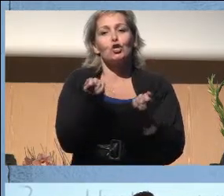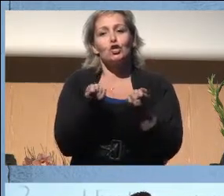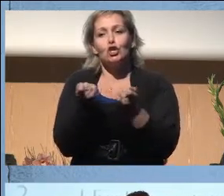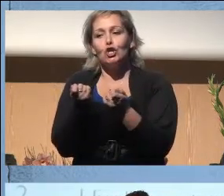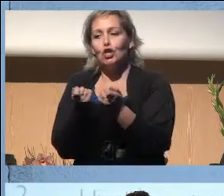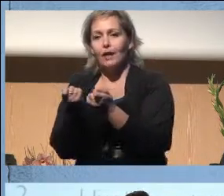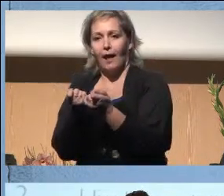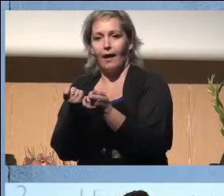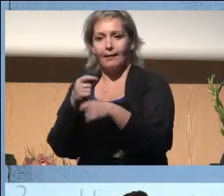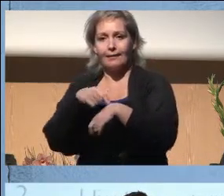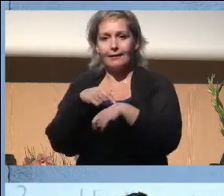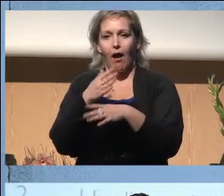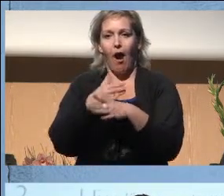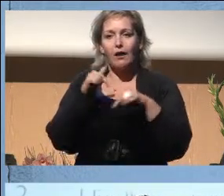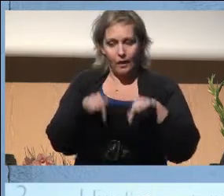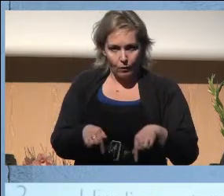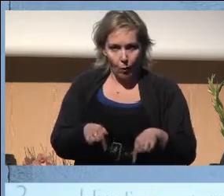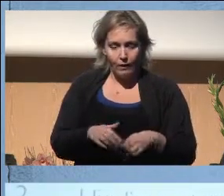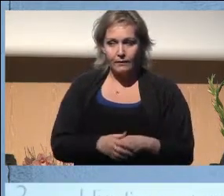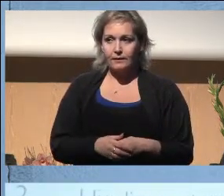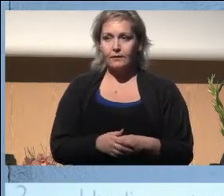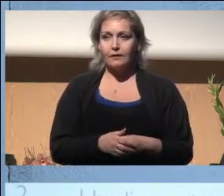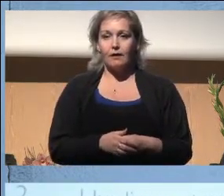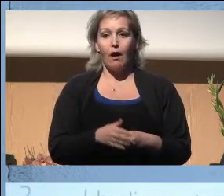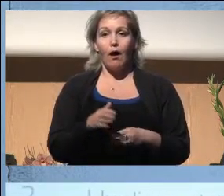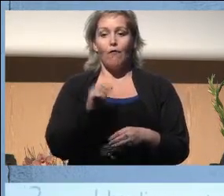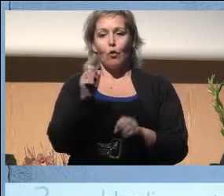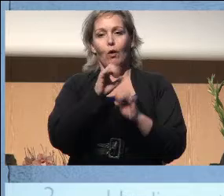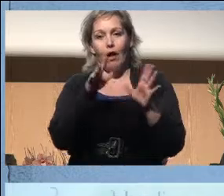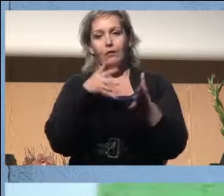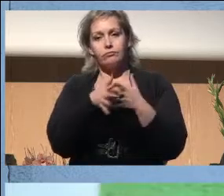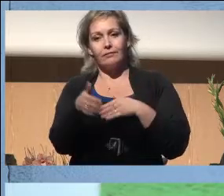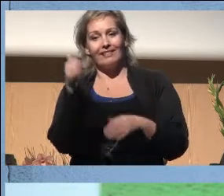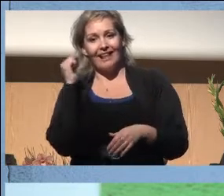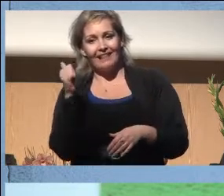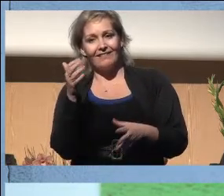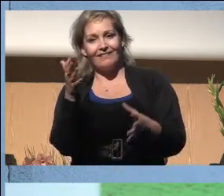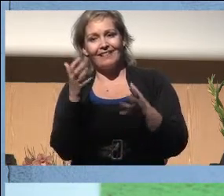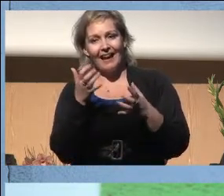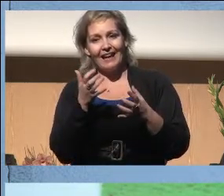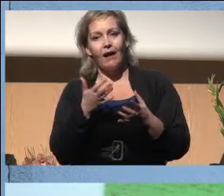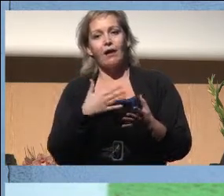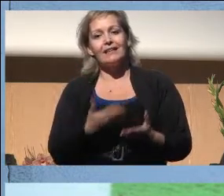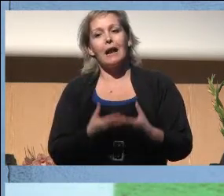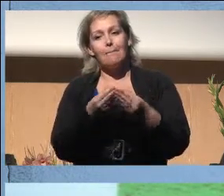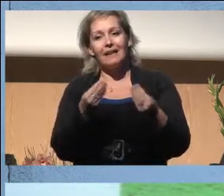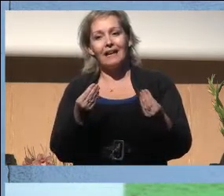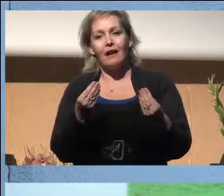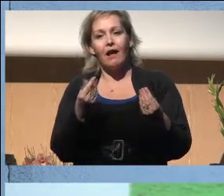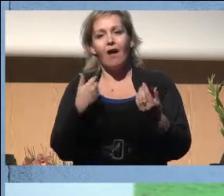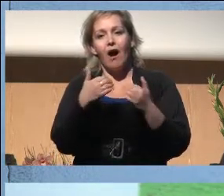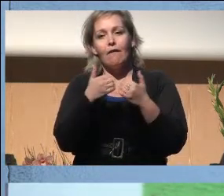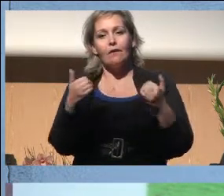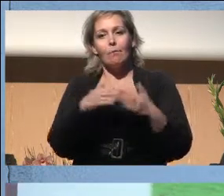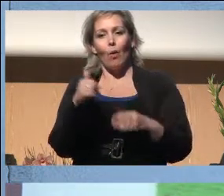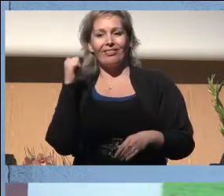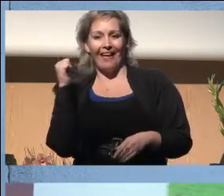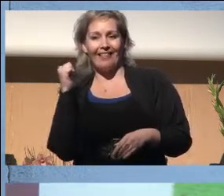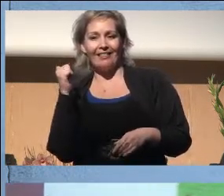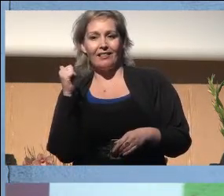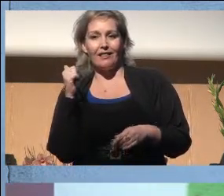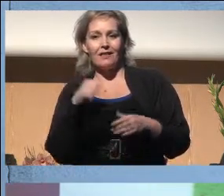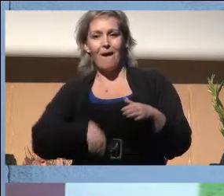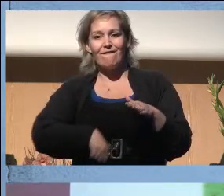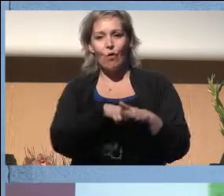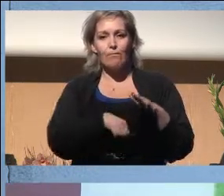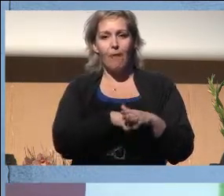i realtid just nu. För att klara detta så behöver vi ett par hjälpmedel. Vad är det för skillnad på det här som är